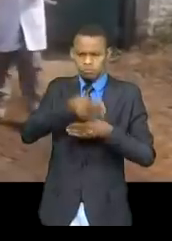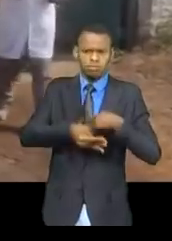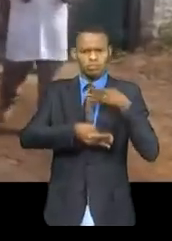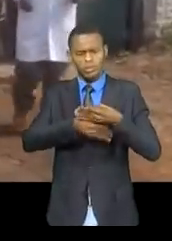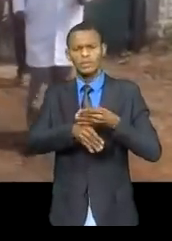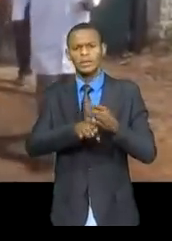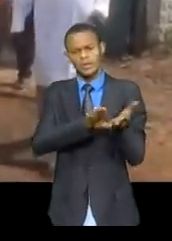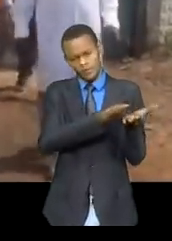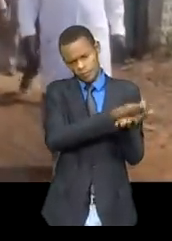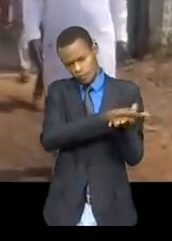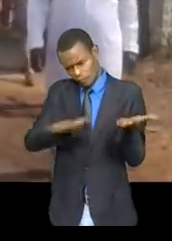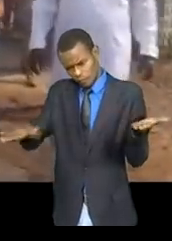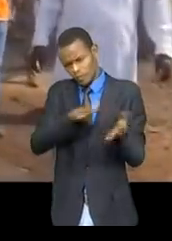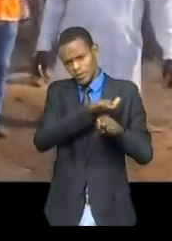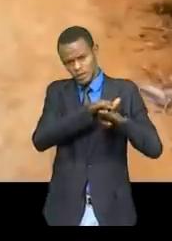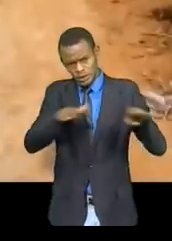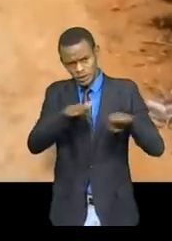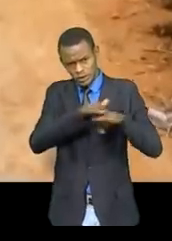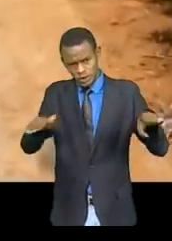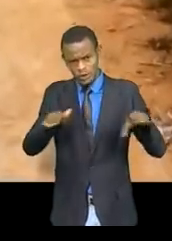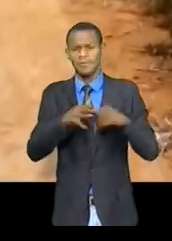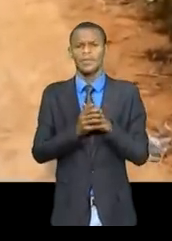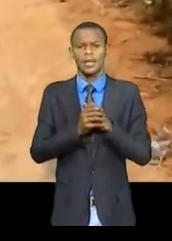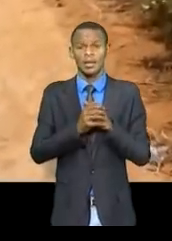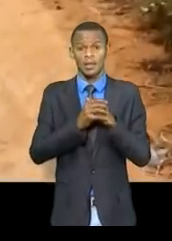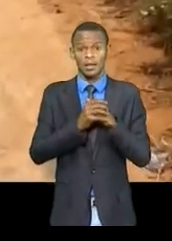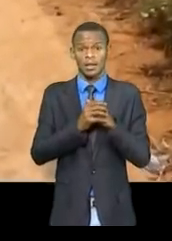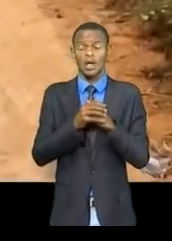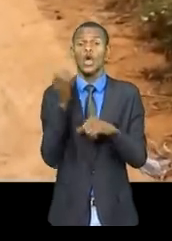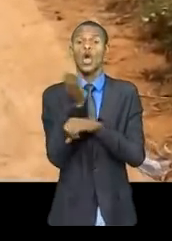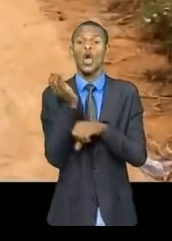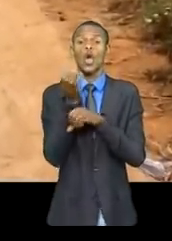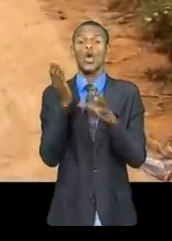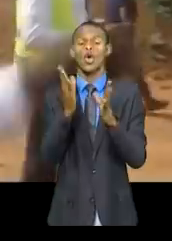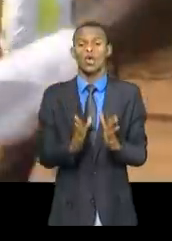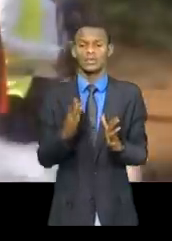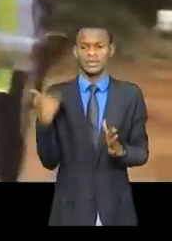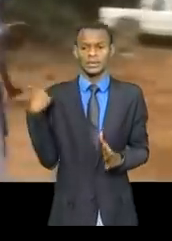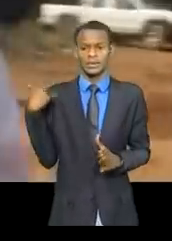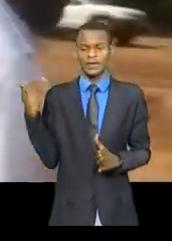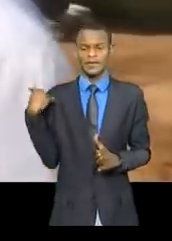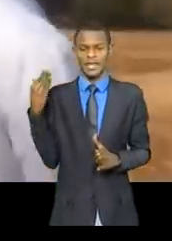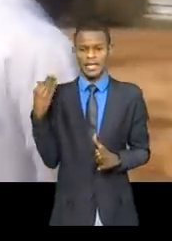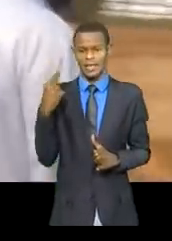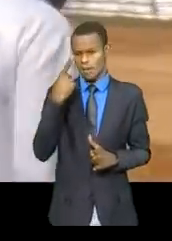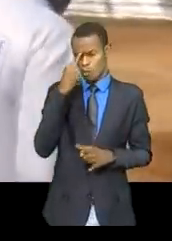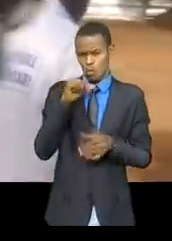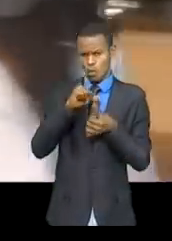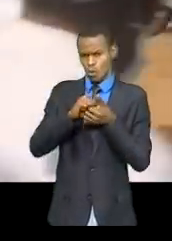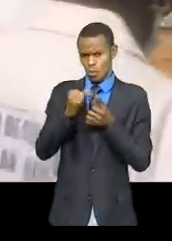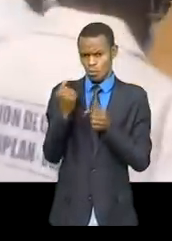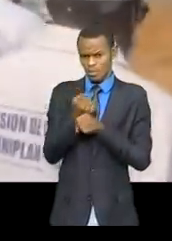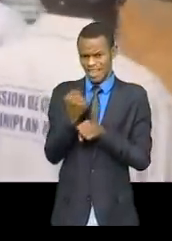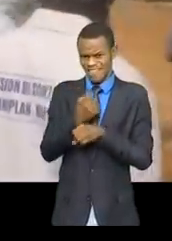par le conseiller principal du chef de l'État en charge des infrastructures lors de son séjour de travail dans cette capitale mondiale du diamant. Sous